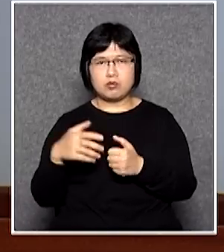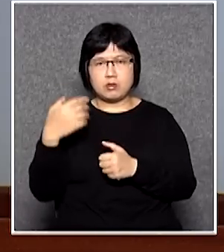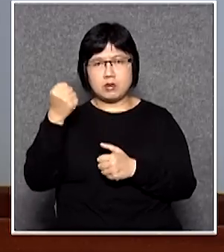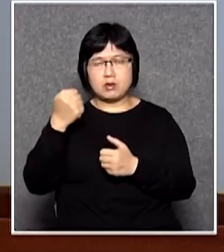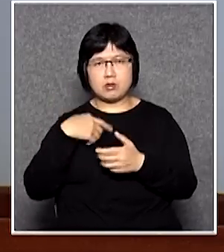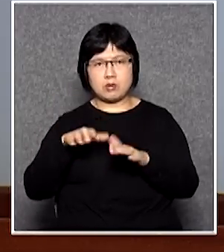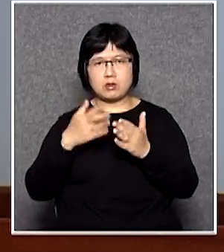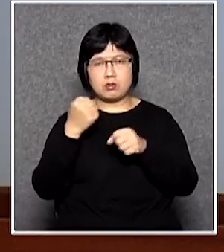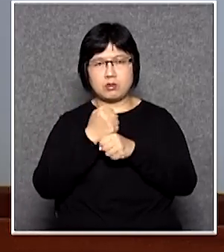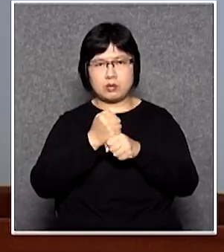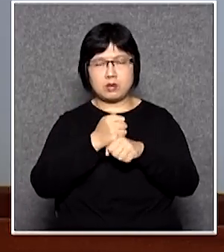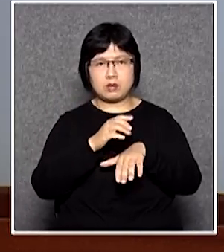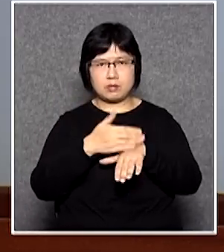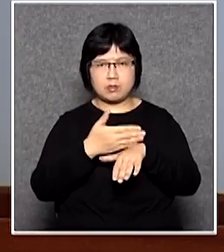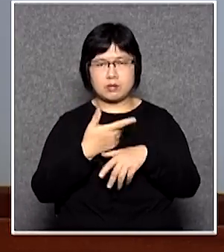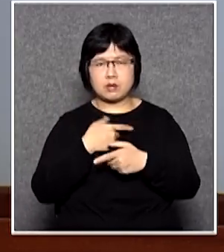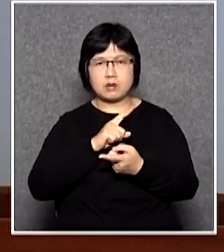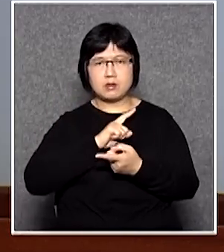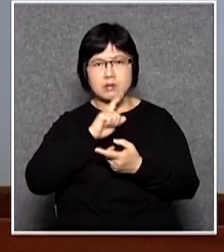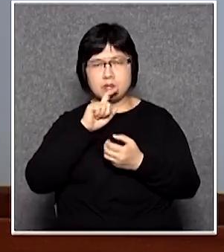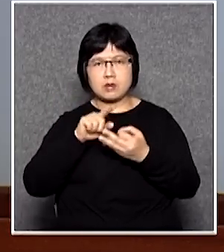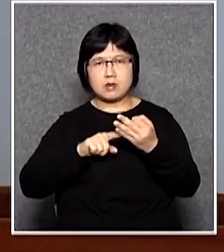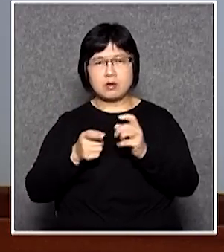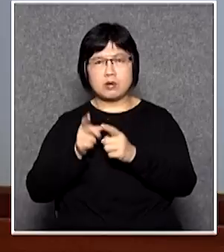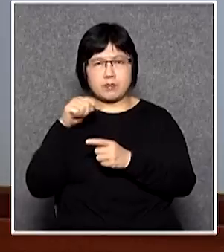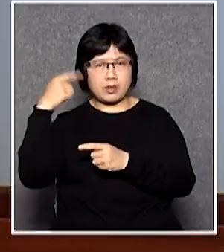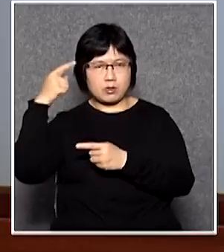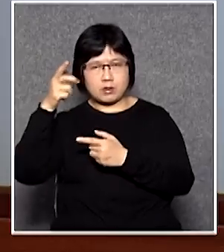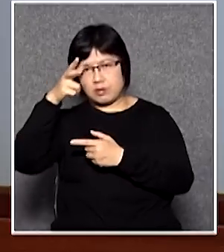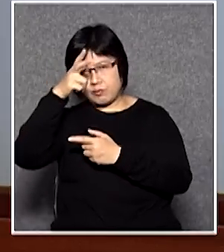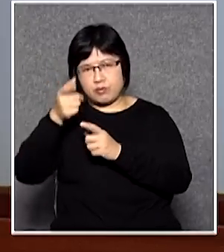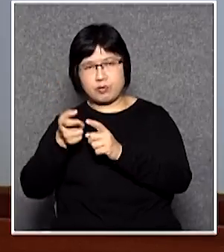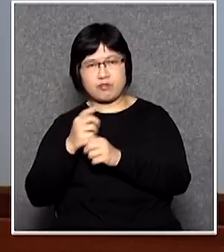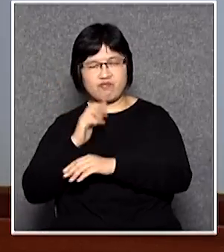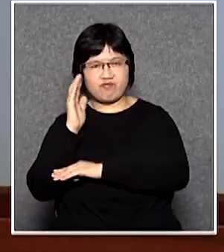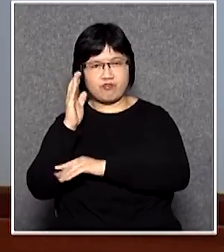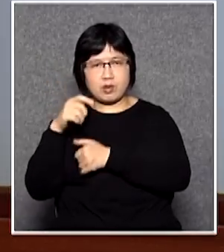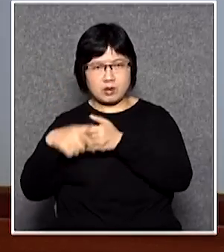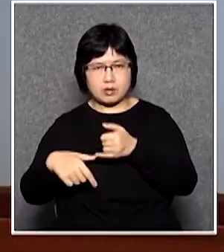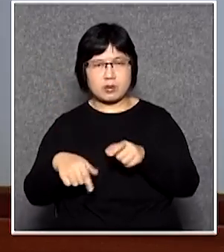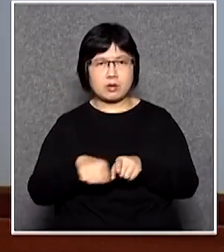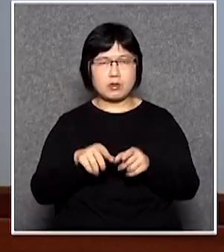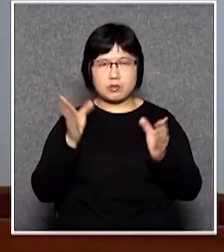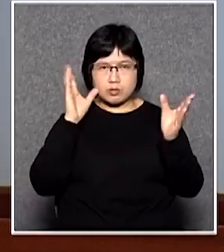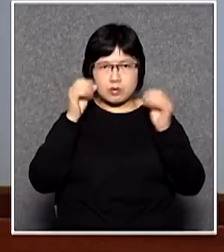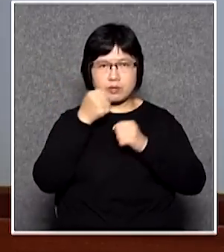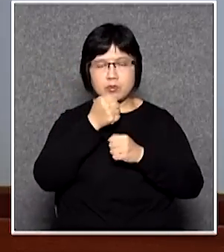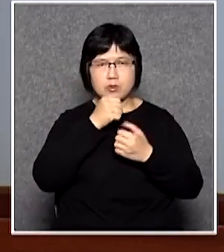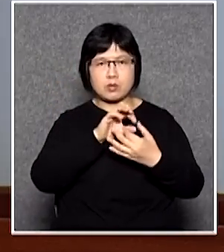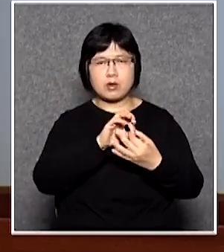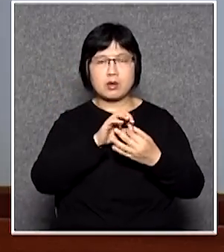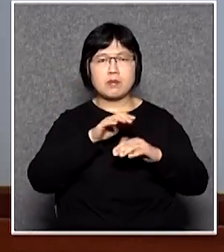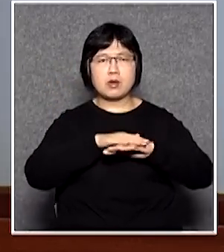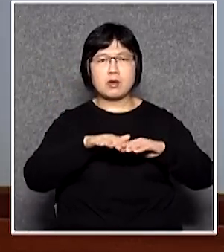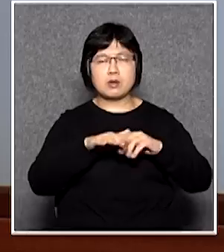任之初自比为白宫发言人的冯伟光和传媒的关系差，没有被市